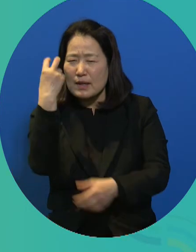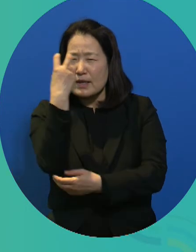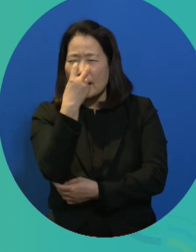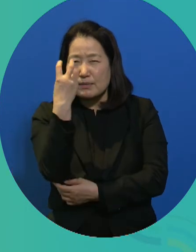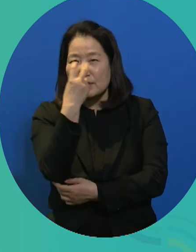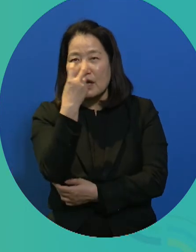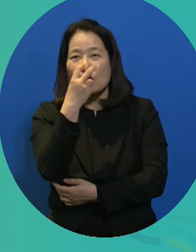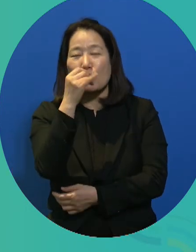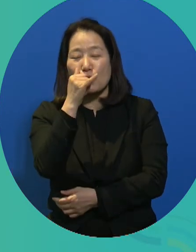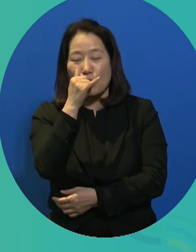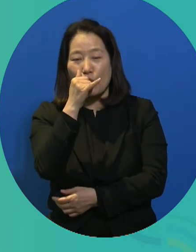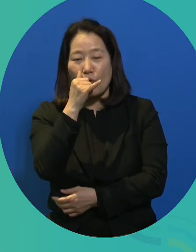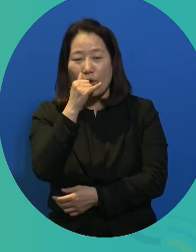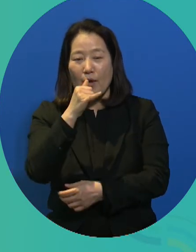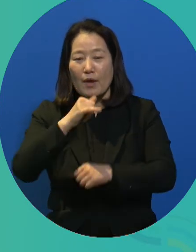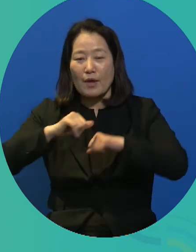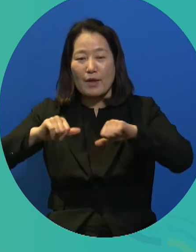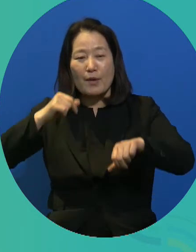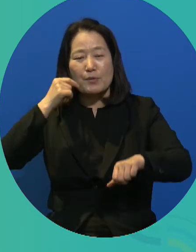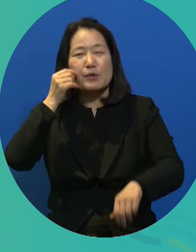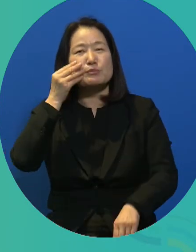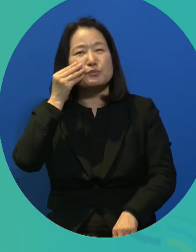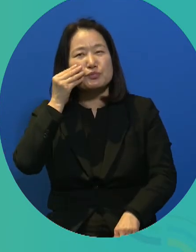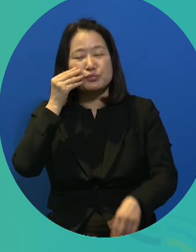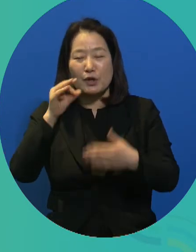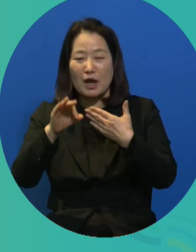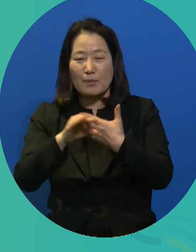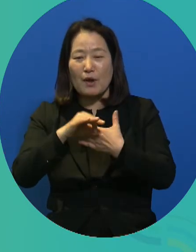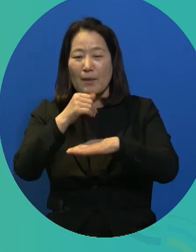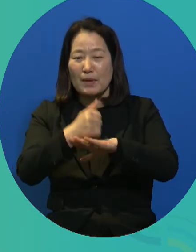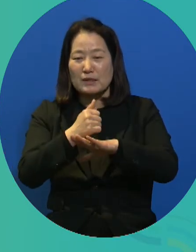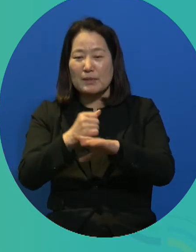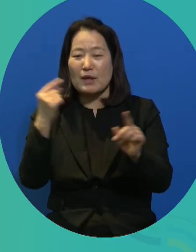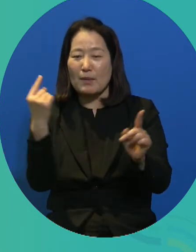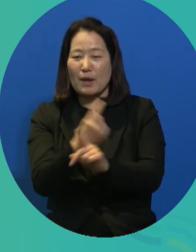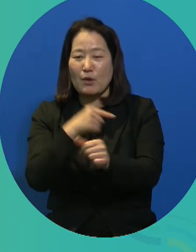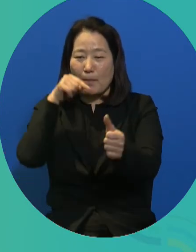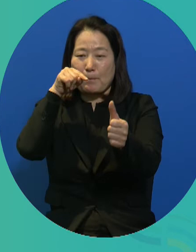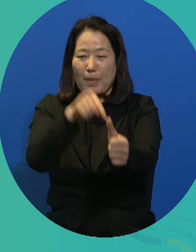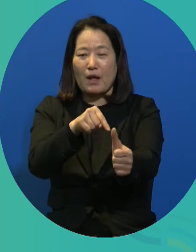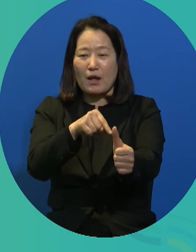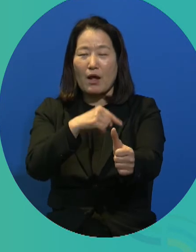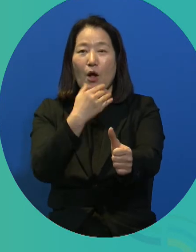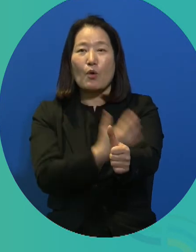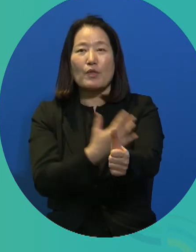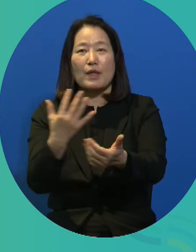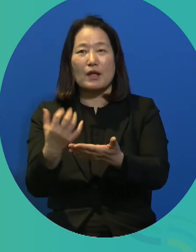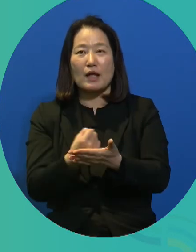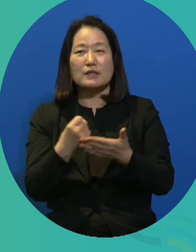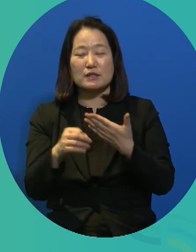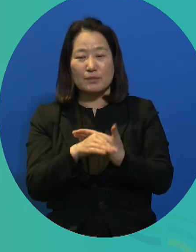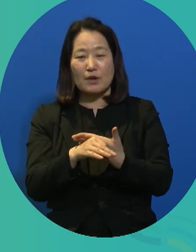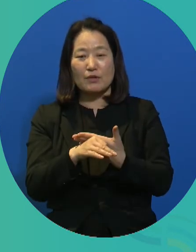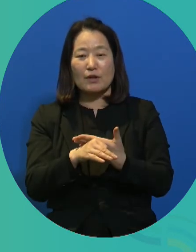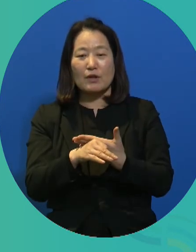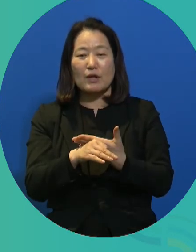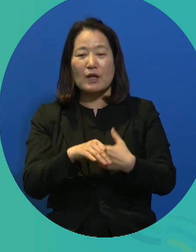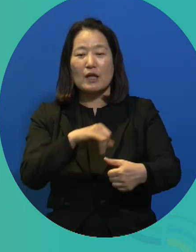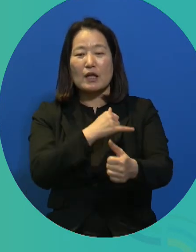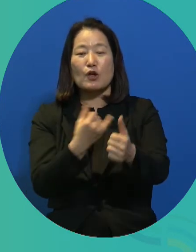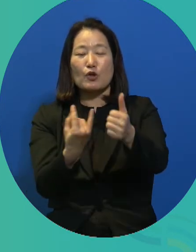감시와 이행이 되지 않았을 때의 조치까지의 권한을 좀 가지고 이 인권위원회가 그 역할을 좀